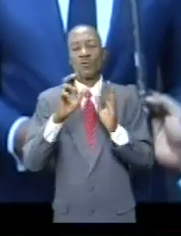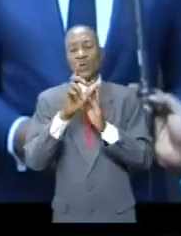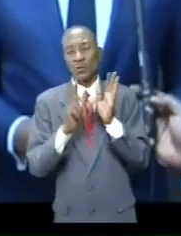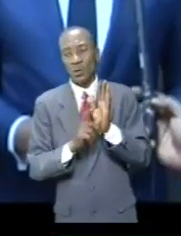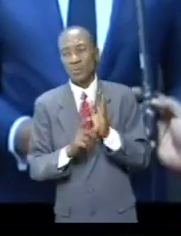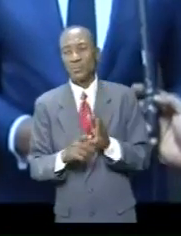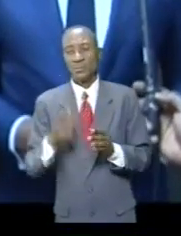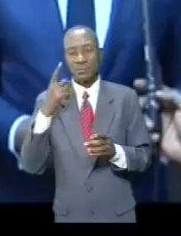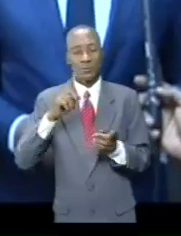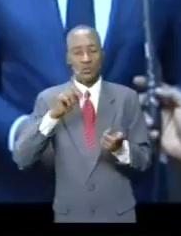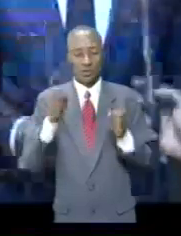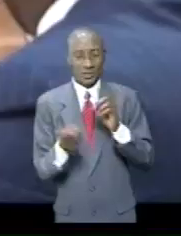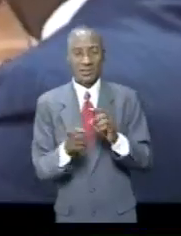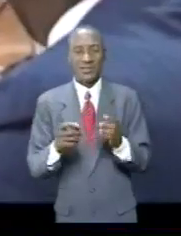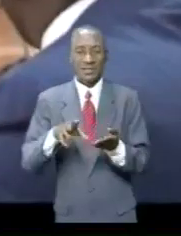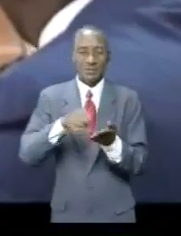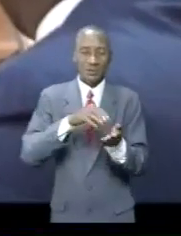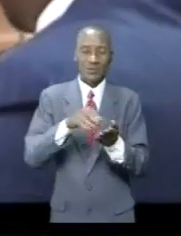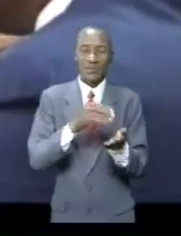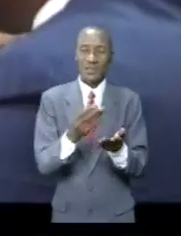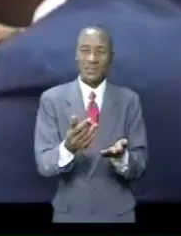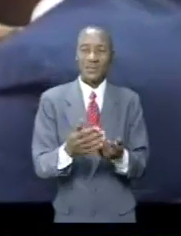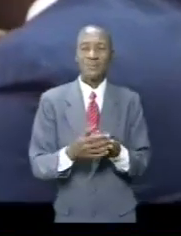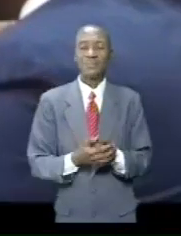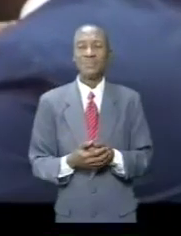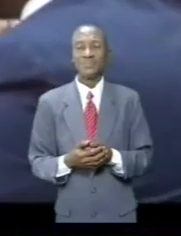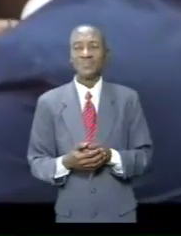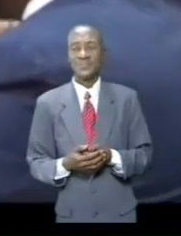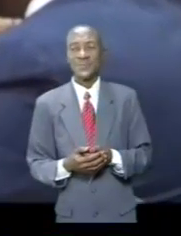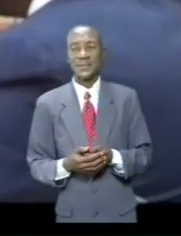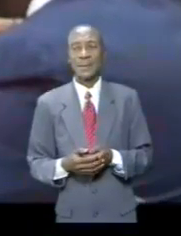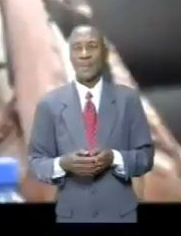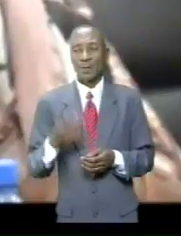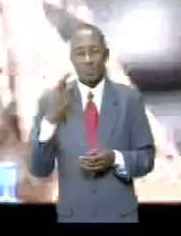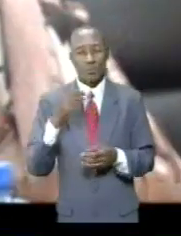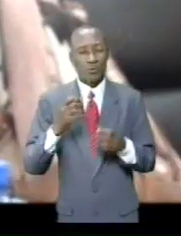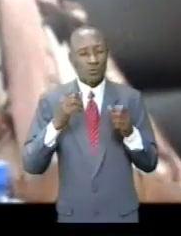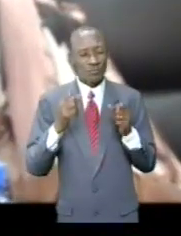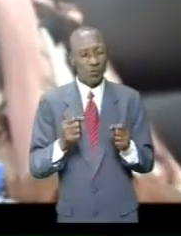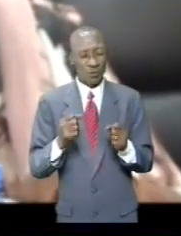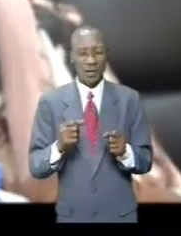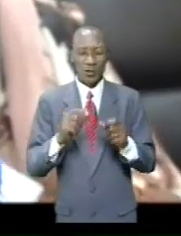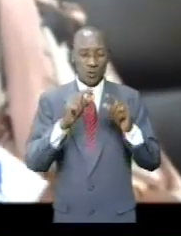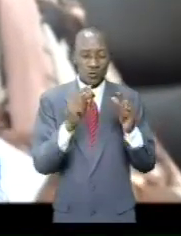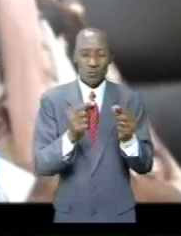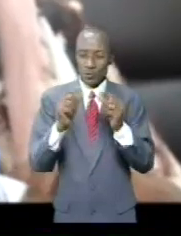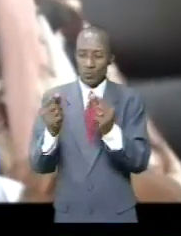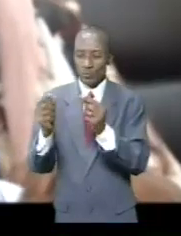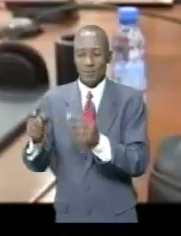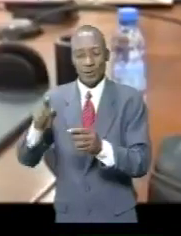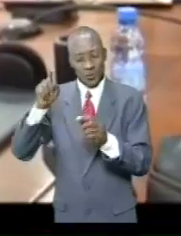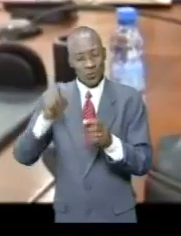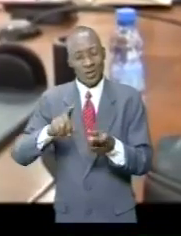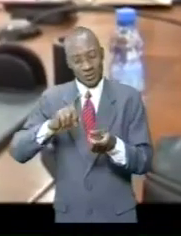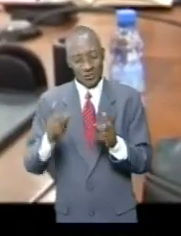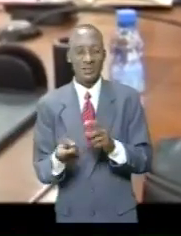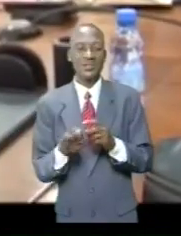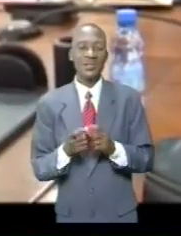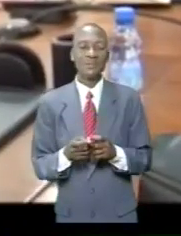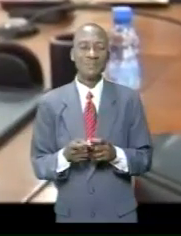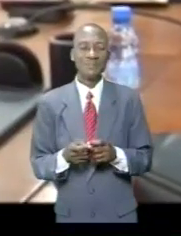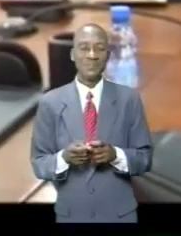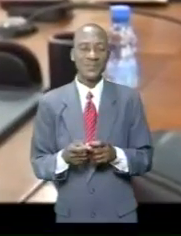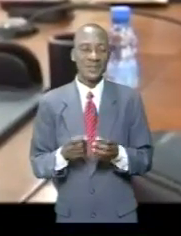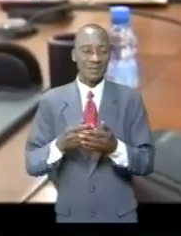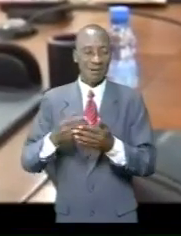améliorer le niveau de mobilisation des recettes. Pour plus de performance et d'efficacité, ces régies sont appelées à être modernisées. En son temps, le